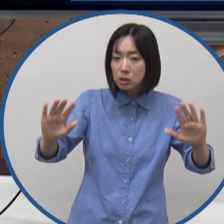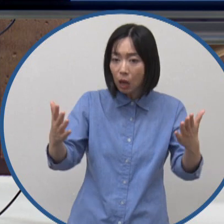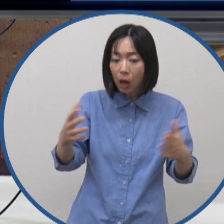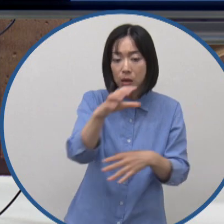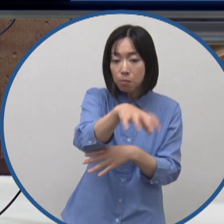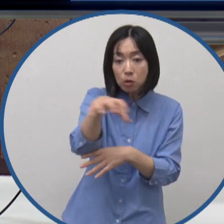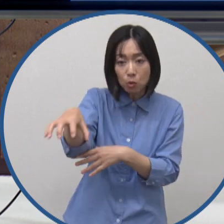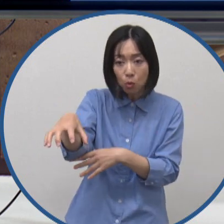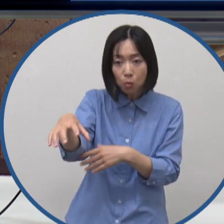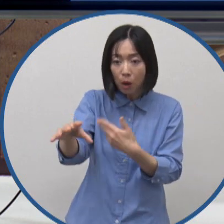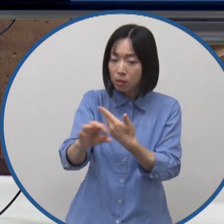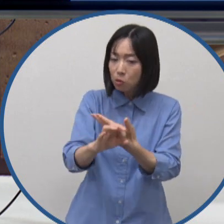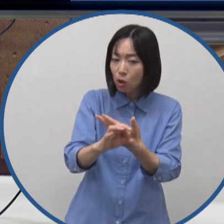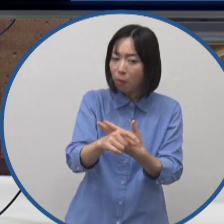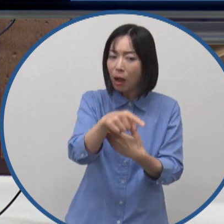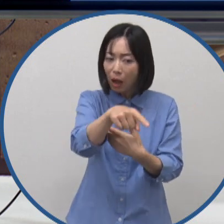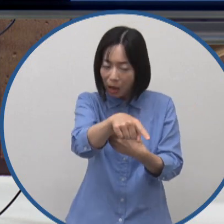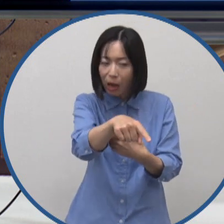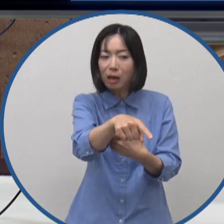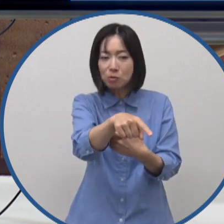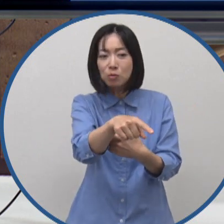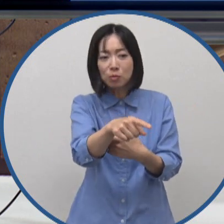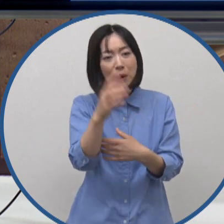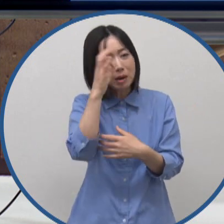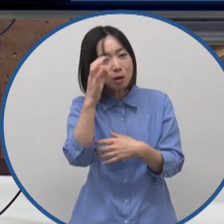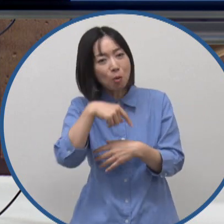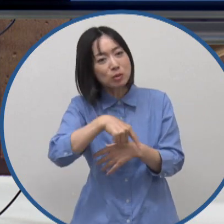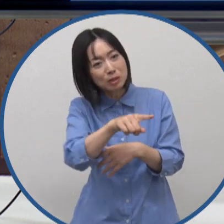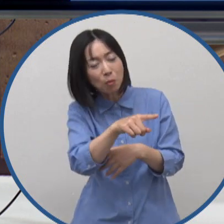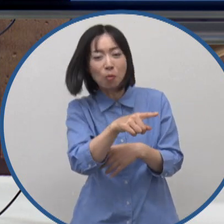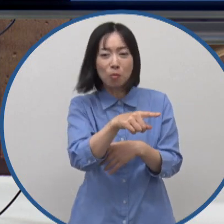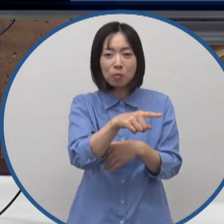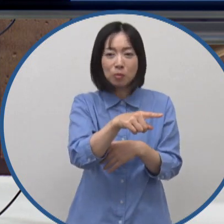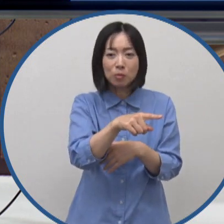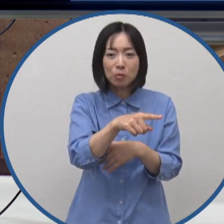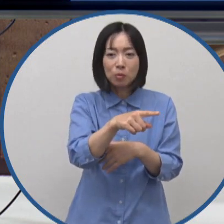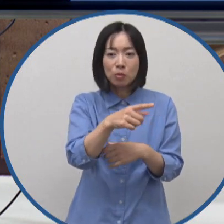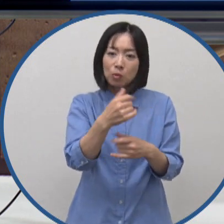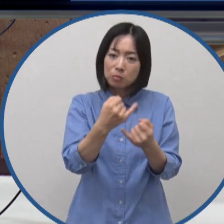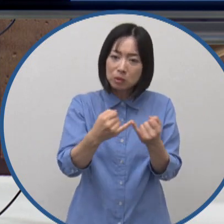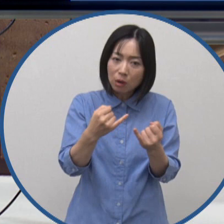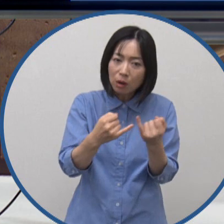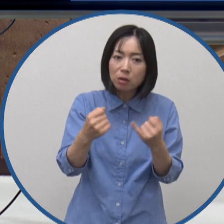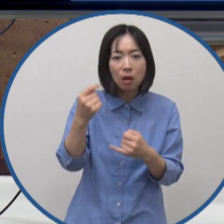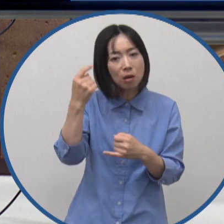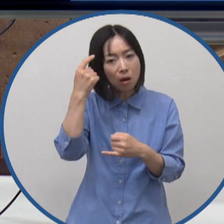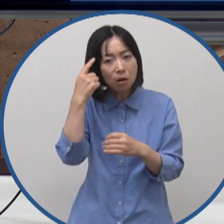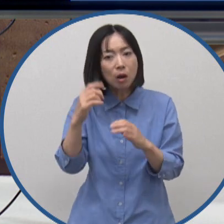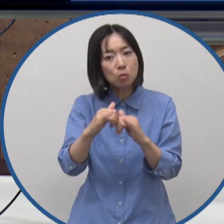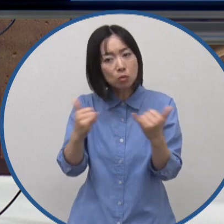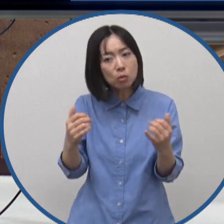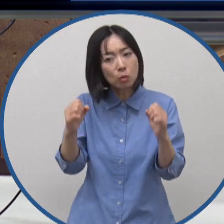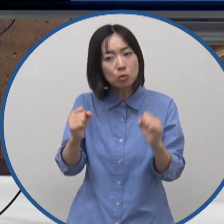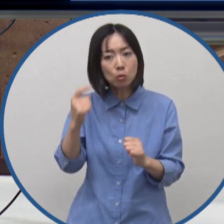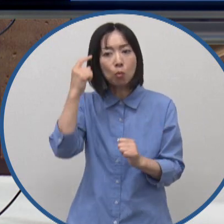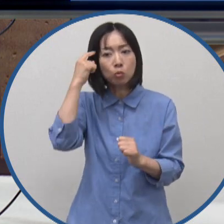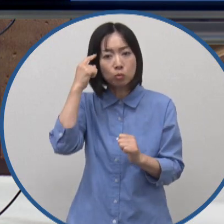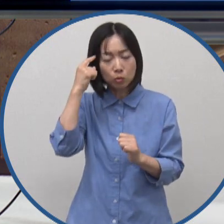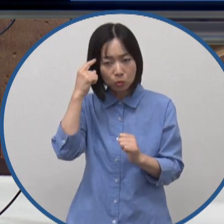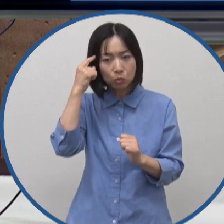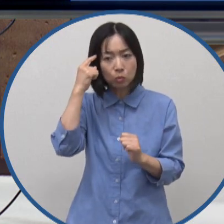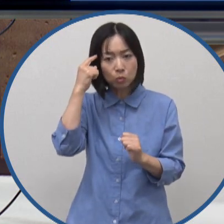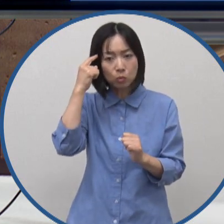に、例えば観光に行っていいんだとかですね、誤ったそのメッセージになるような、そんな恐れもあるのかなというふうに思うんですけれ